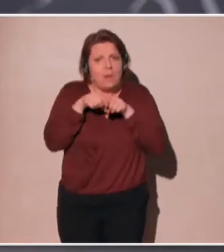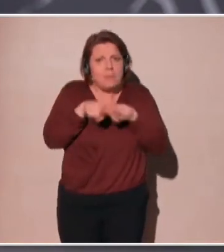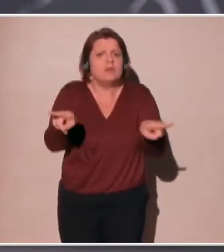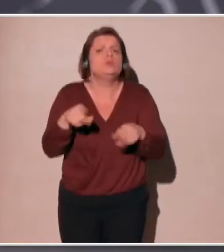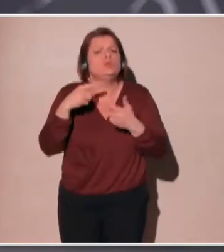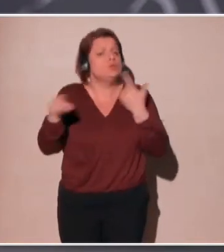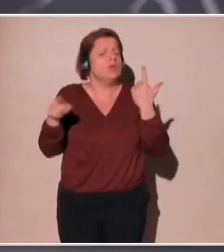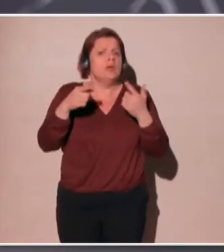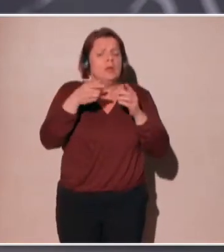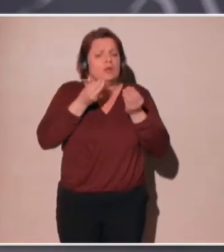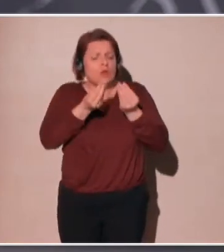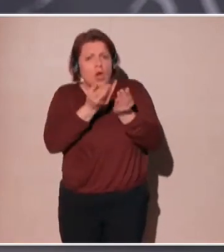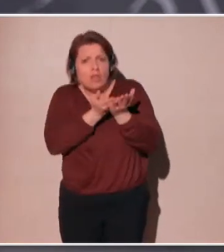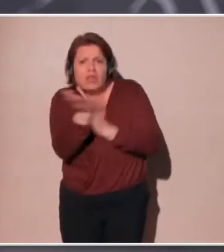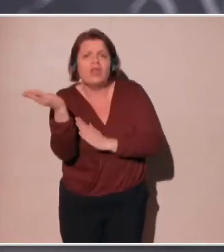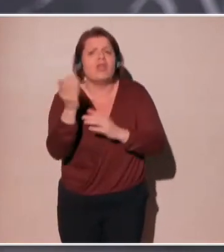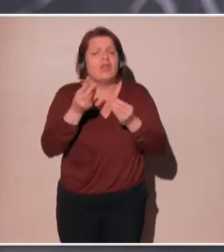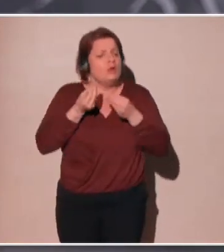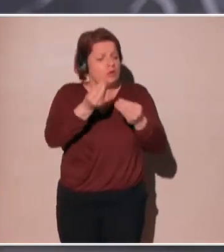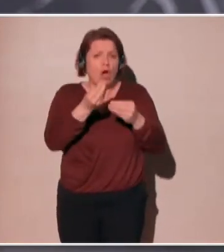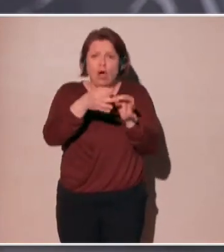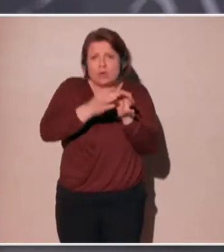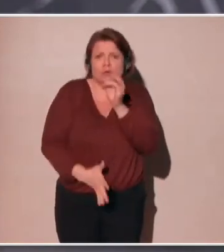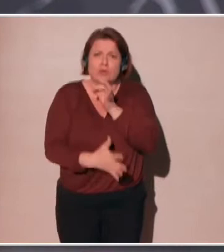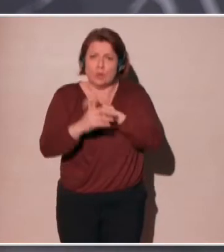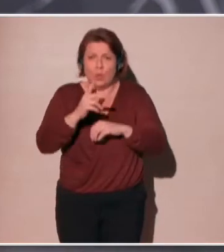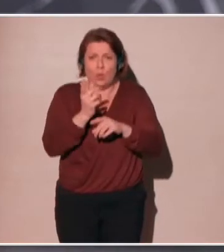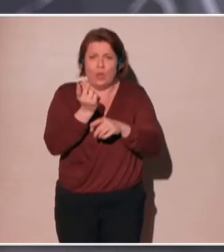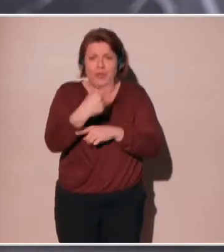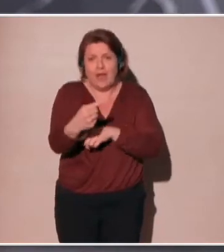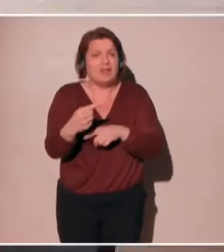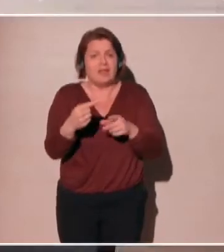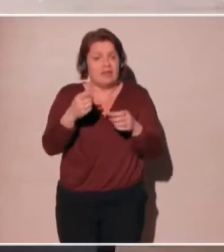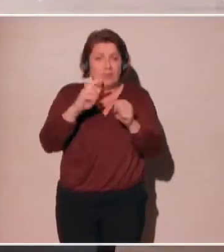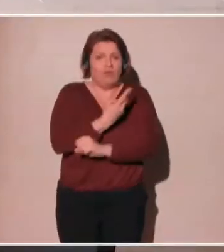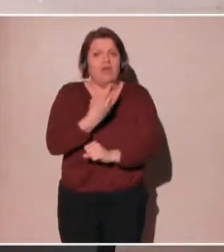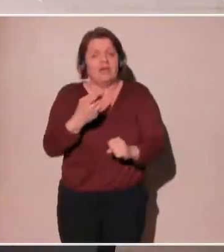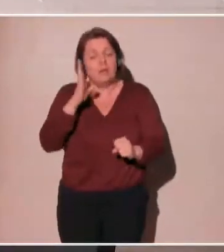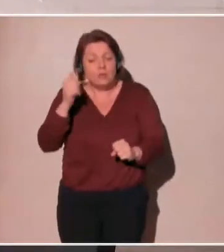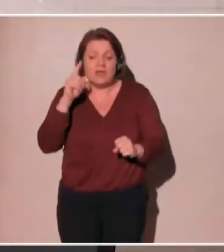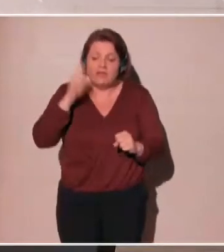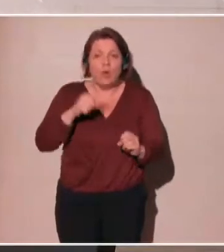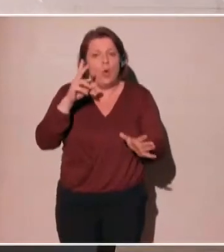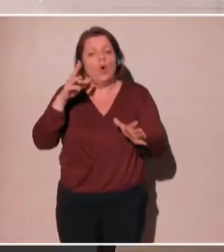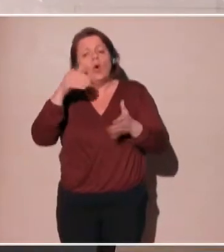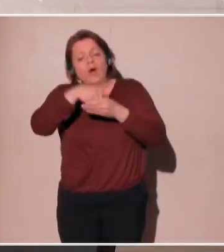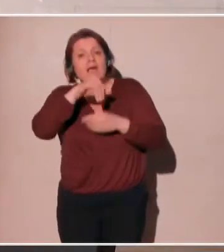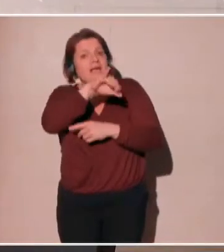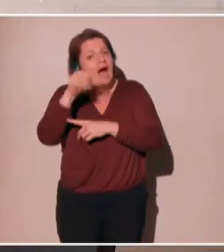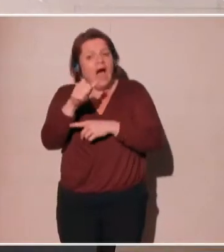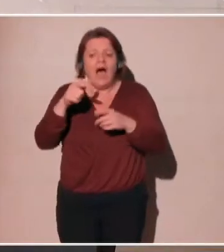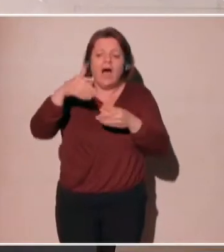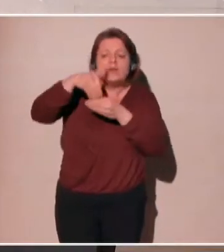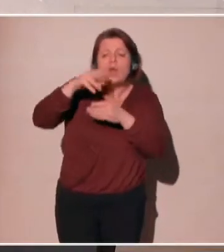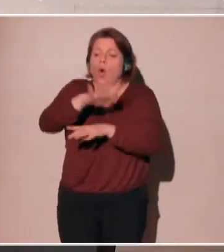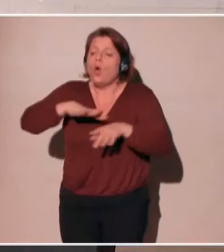de conséquences néfastes. Et donc, il faut veiller à la représentation équitable de l'humanité dans l'IA. Absolument. Merci